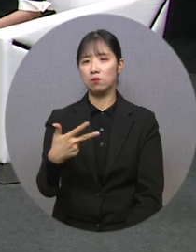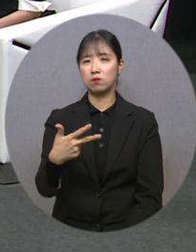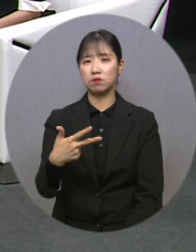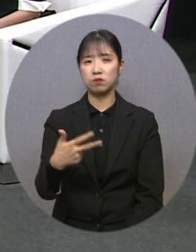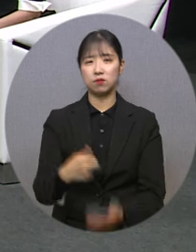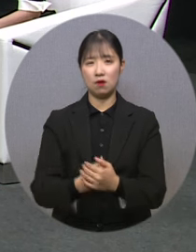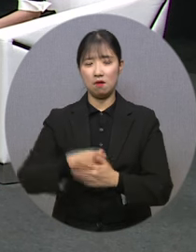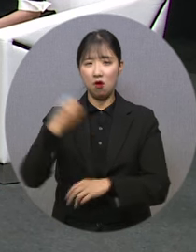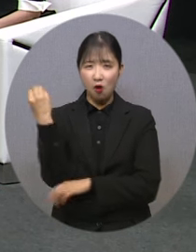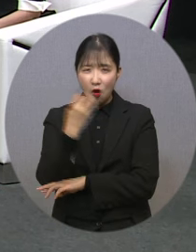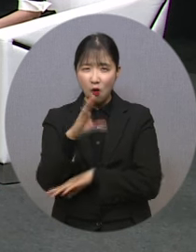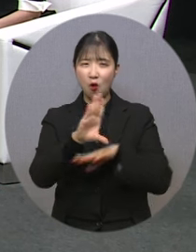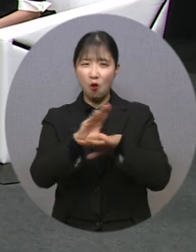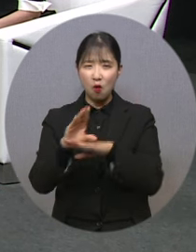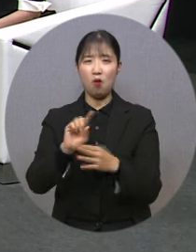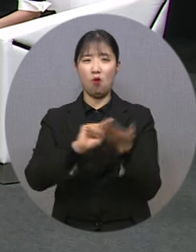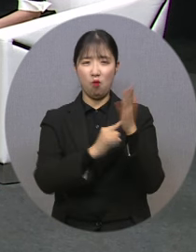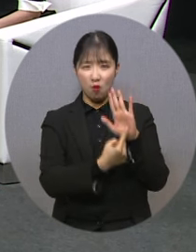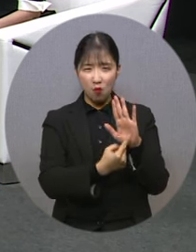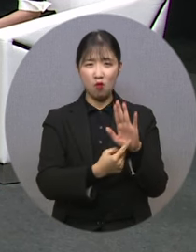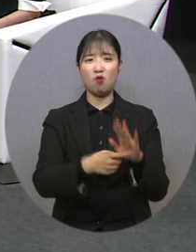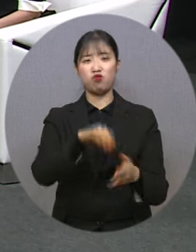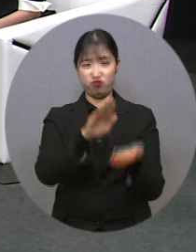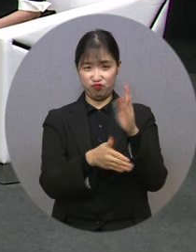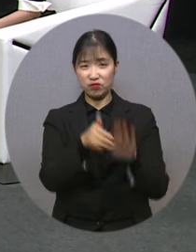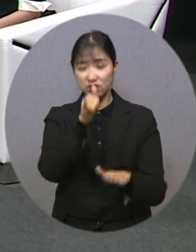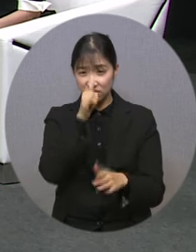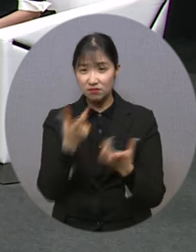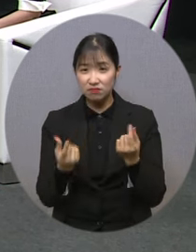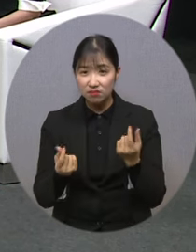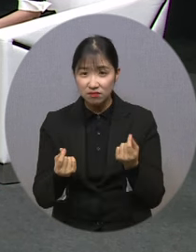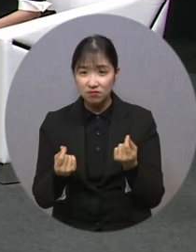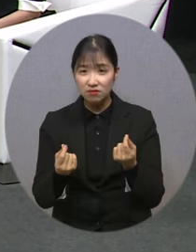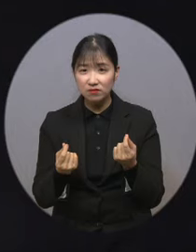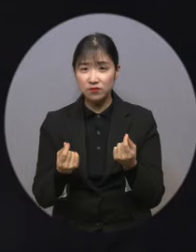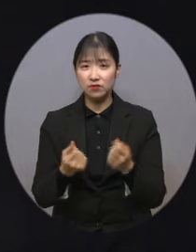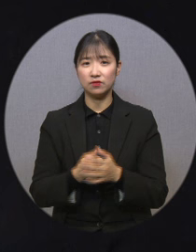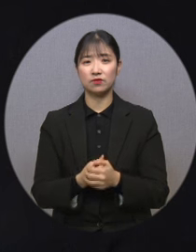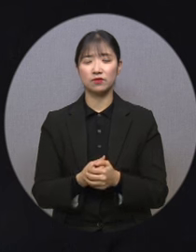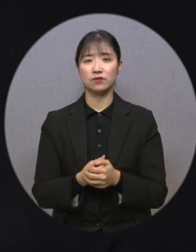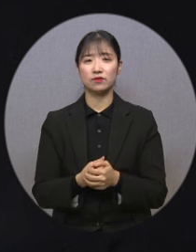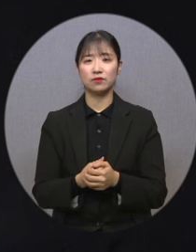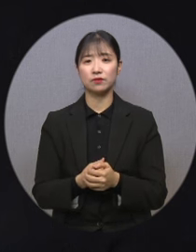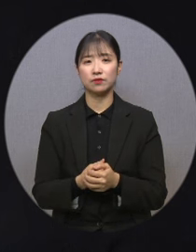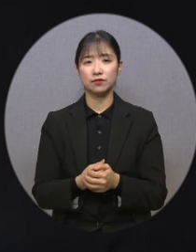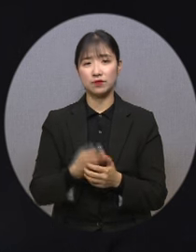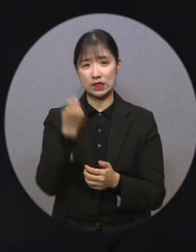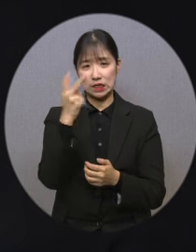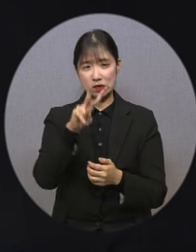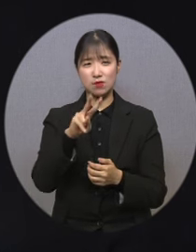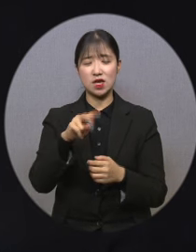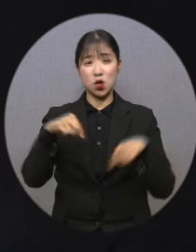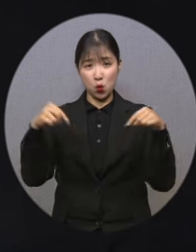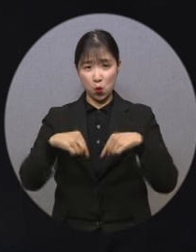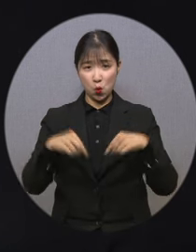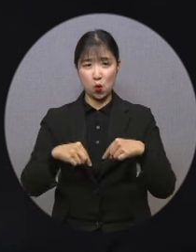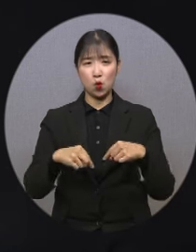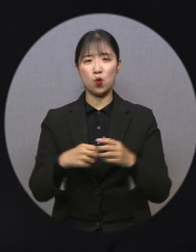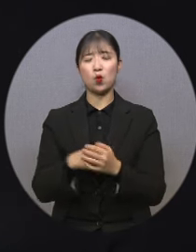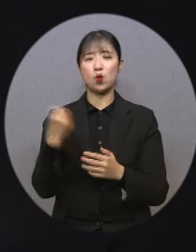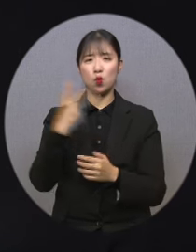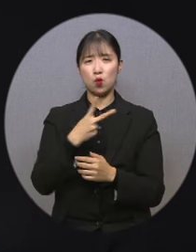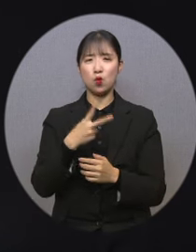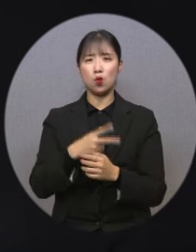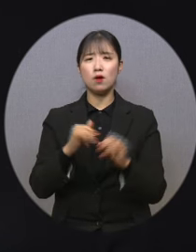언론보도 불평등 불공정 그저 방송보도 불공정 tv 토론 항상